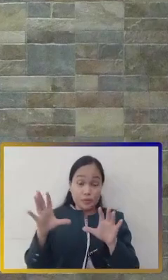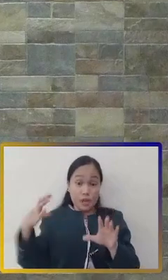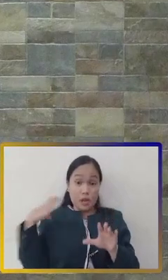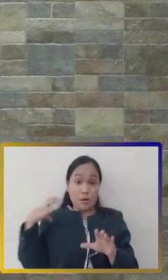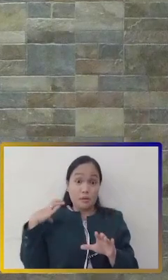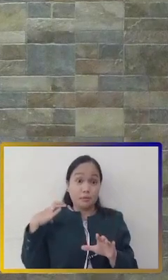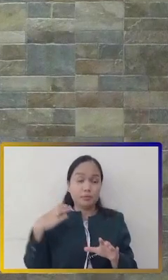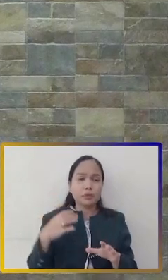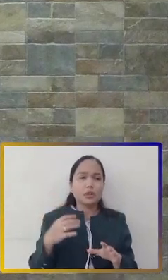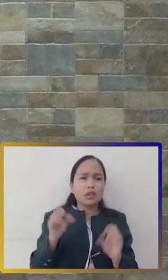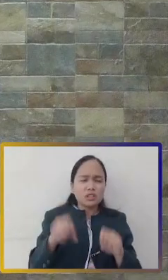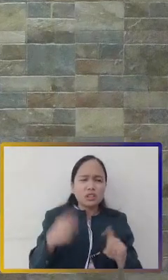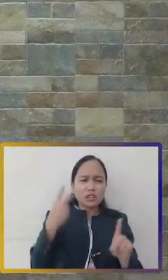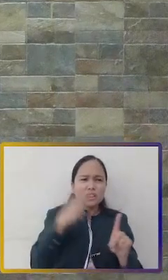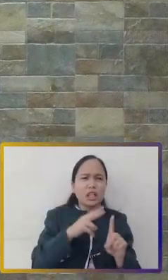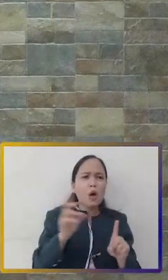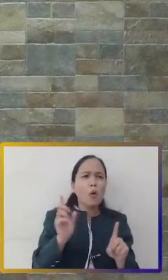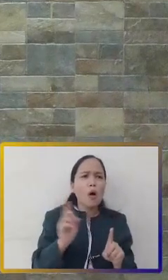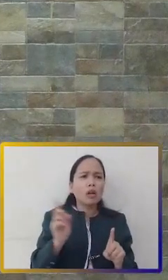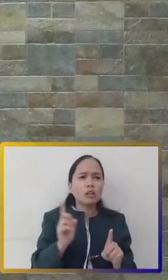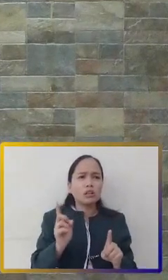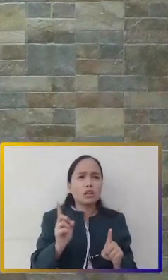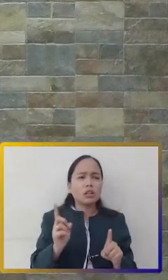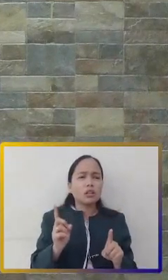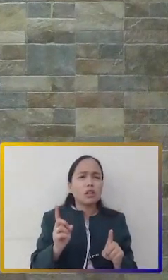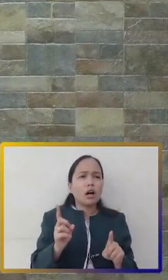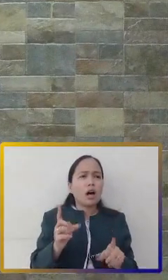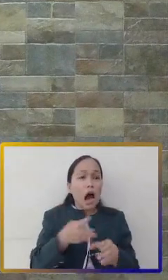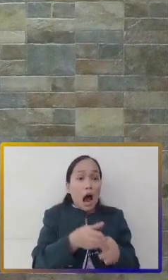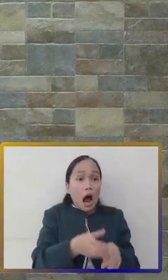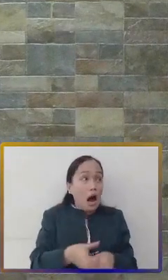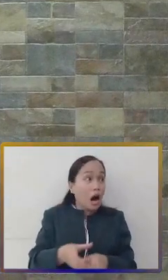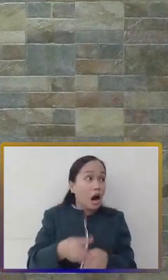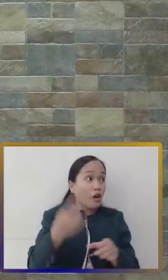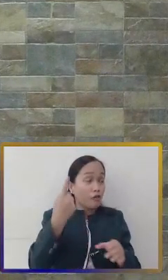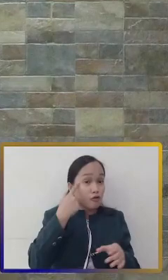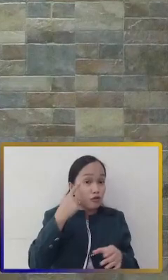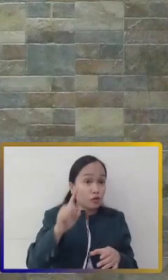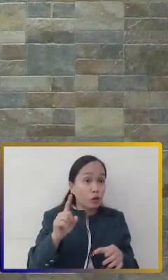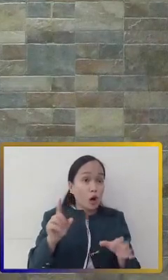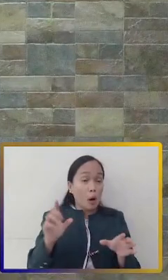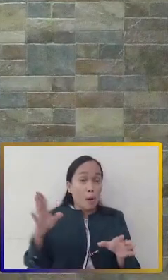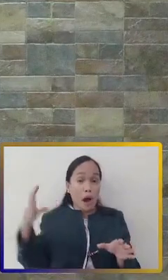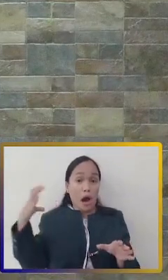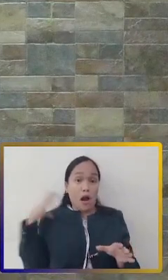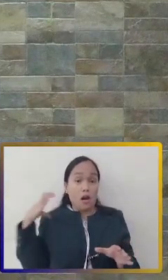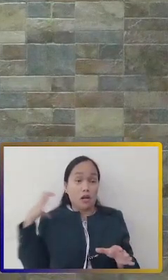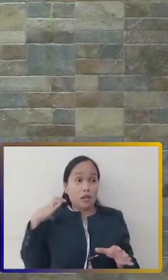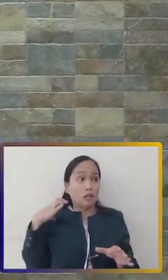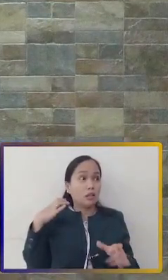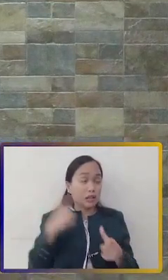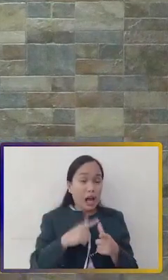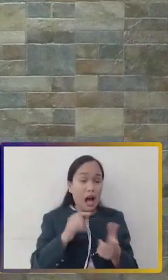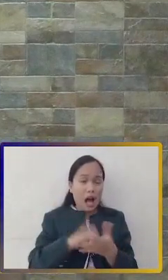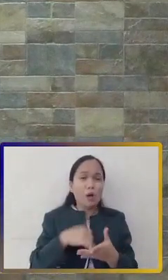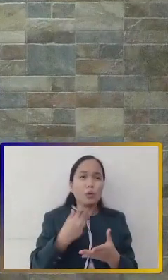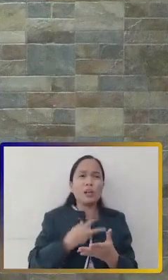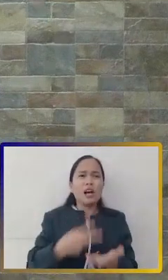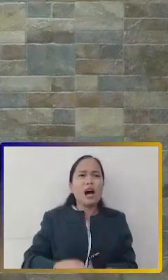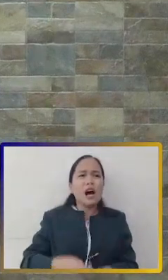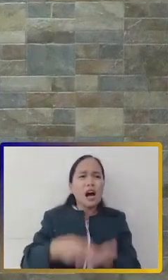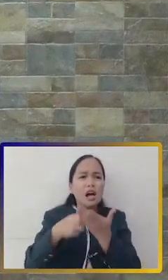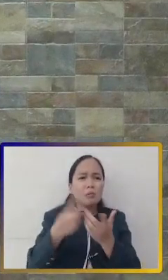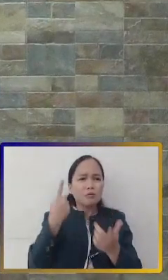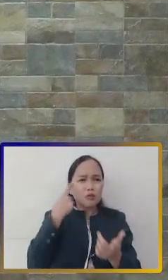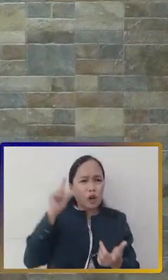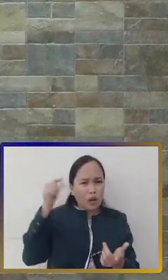pagmamalasakit ng simbahan na ito sa komunidad nila. You see that, Brennan? Sila na yung tutulungan natin kasi wala naman na sila yung